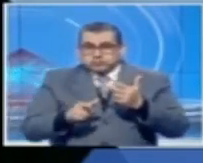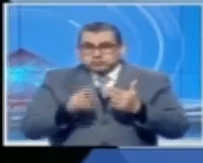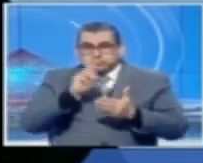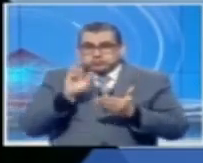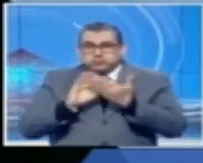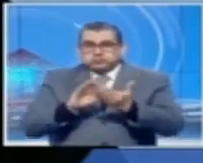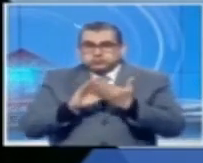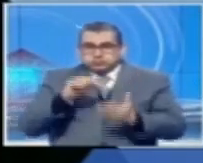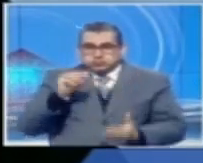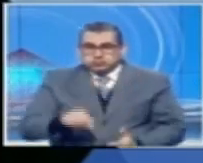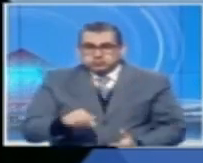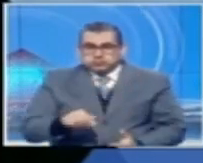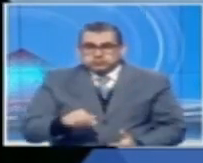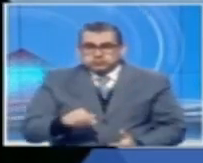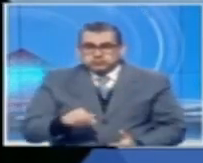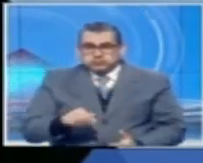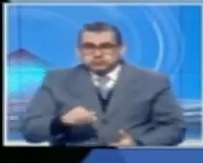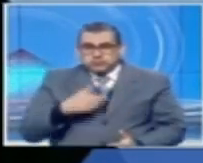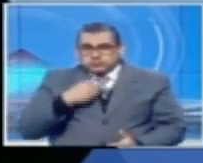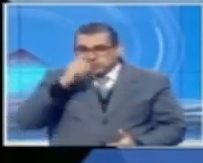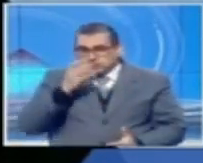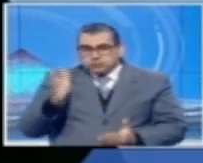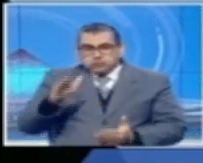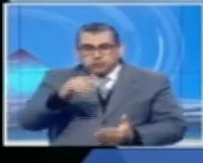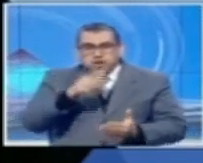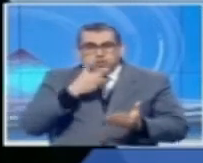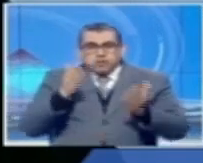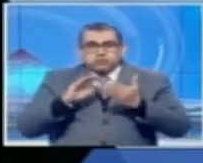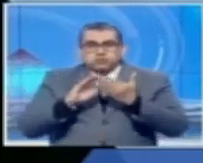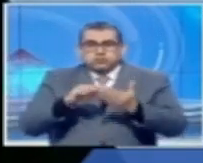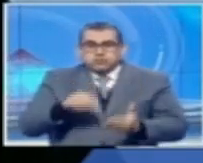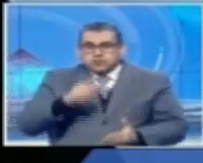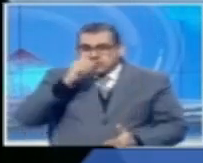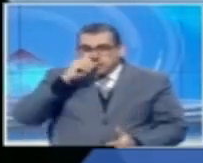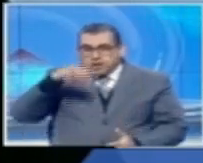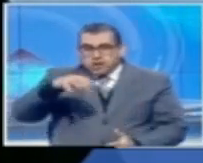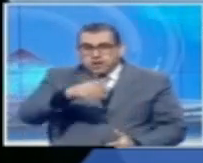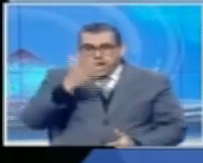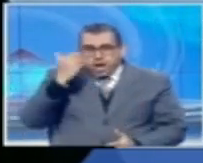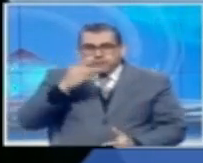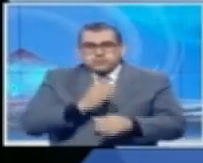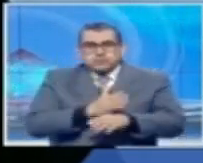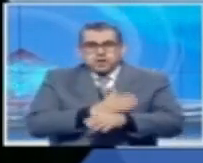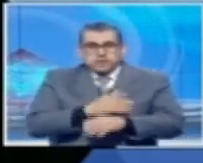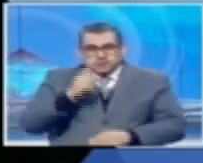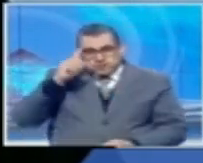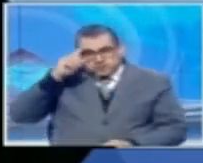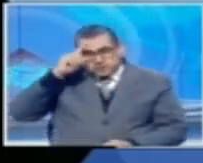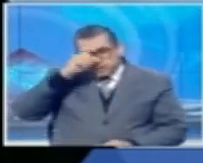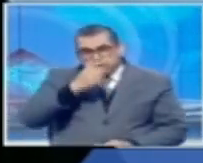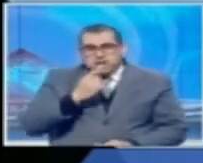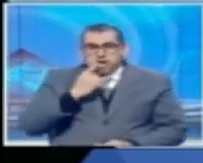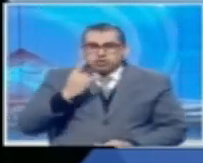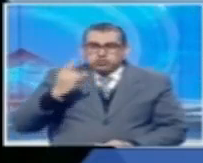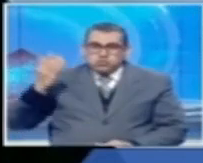للخدمات التي أضيفت القرى، احنا عايزين نوضح ان هذه القرى كانت بتعاني لعقد من